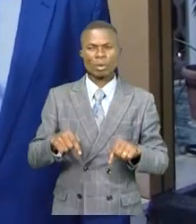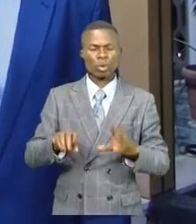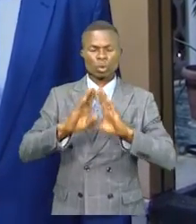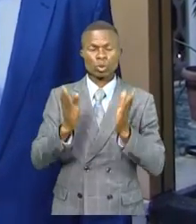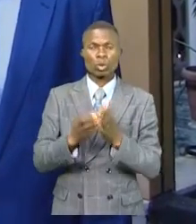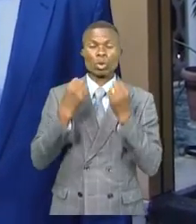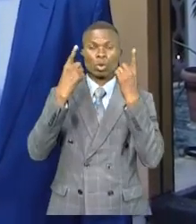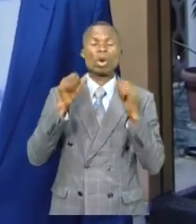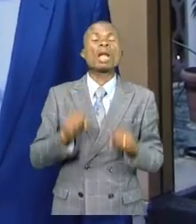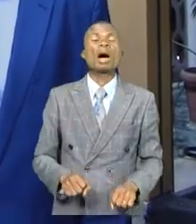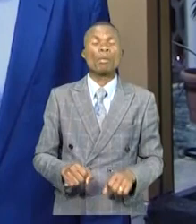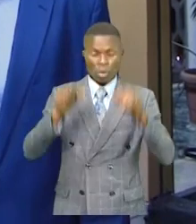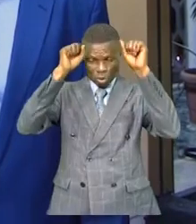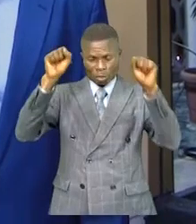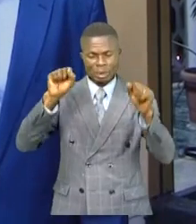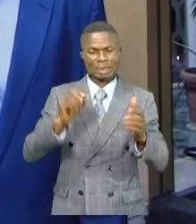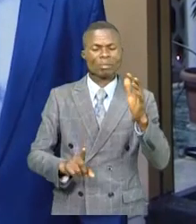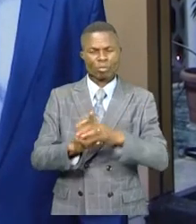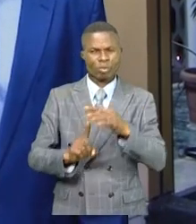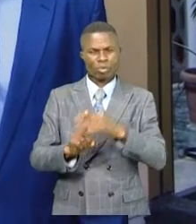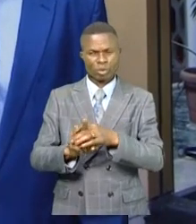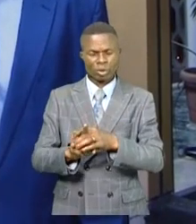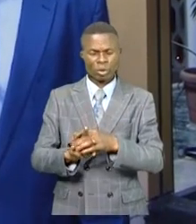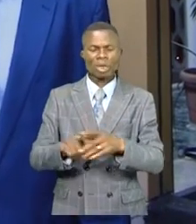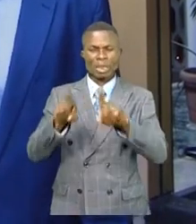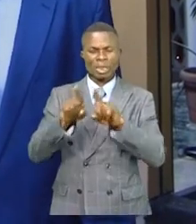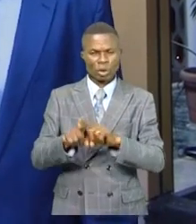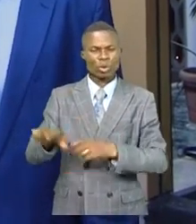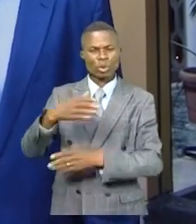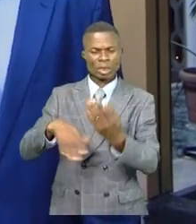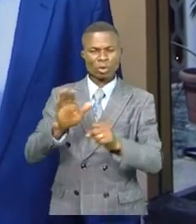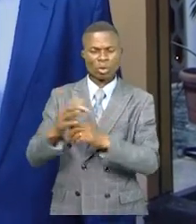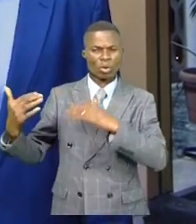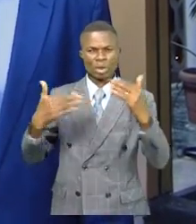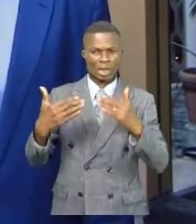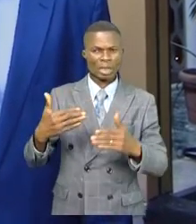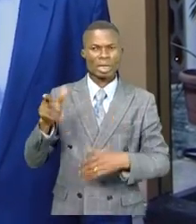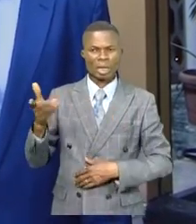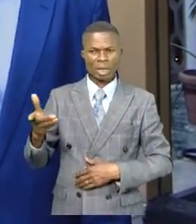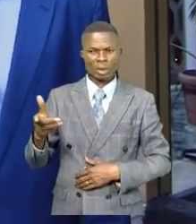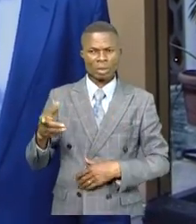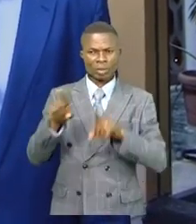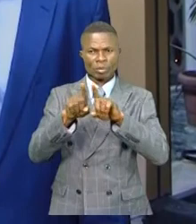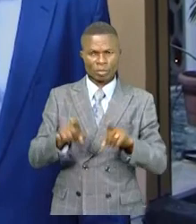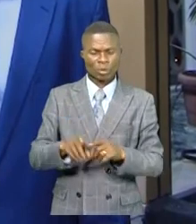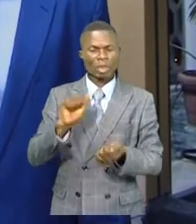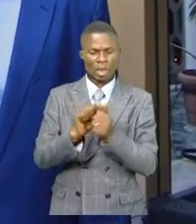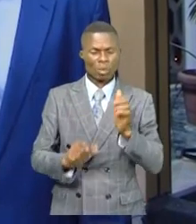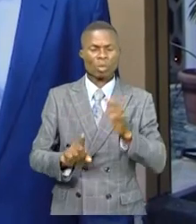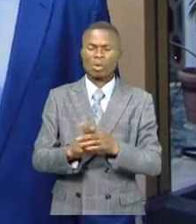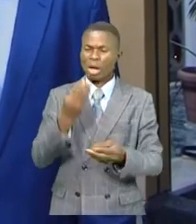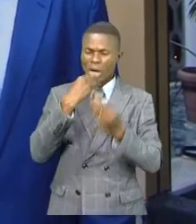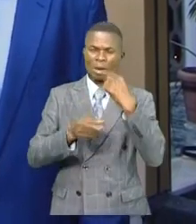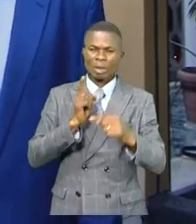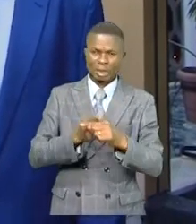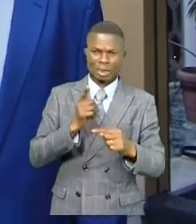Nous avons en même temps des impératifs sécuritaires. Nous avons aussi des impératifs humanitaires qui